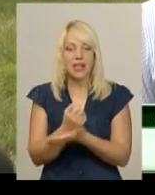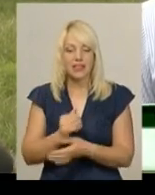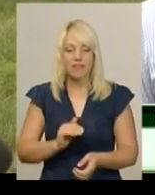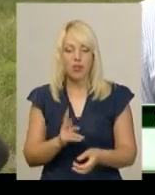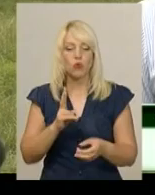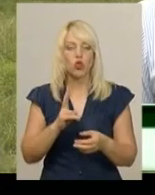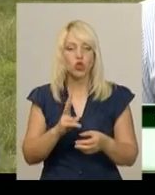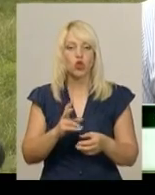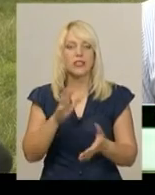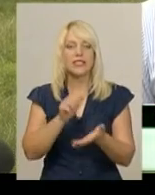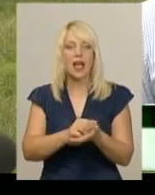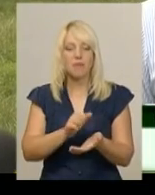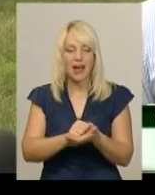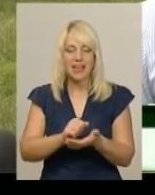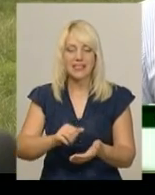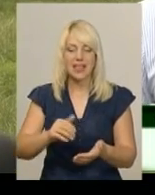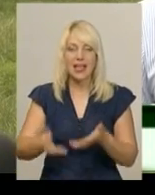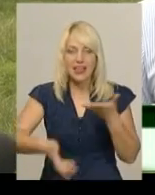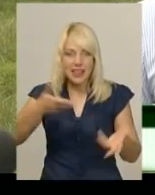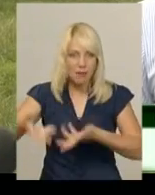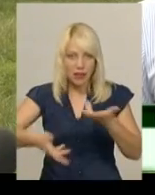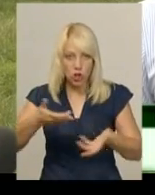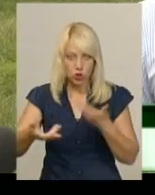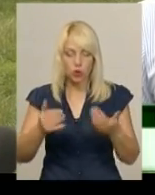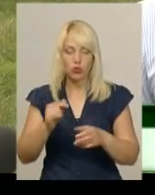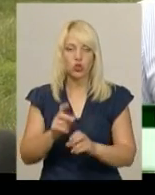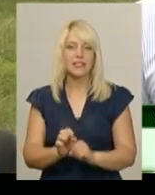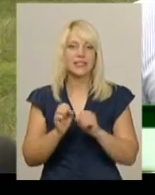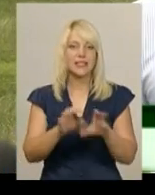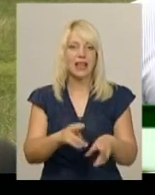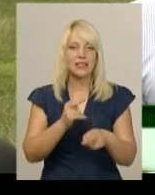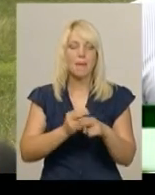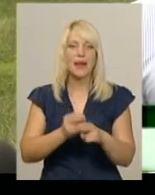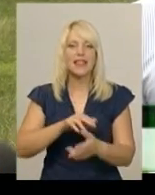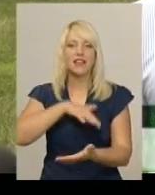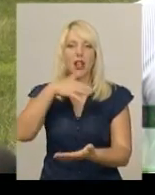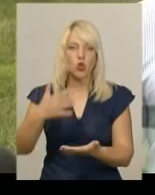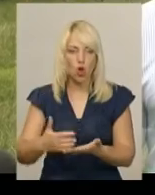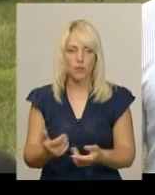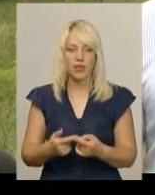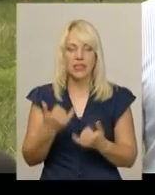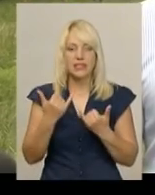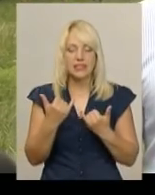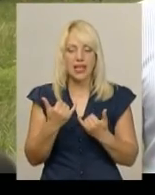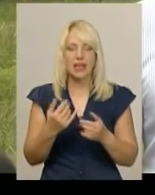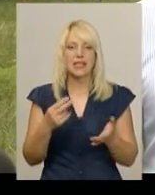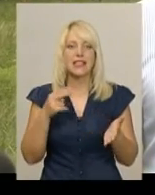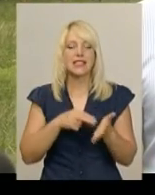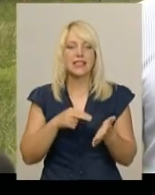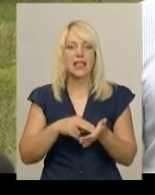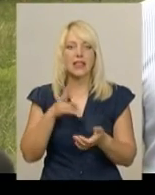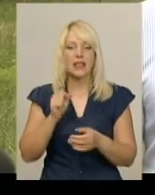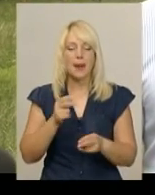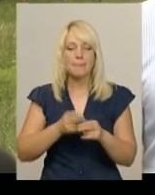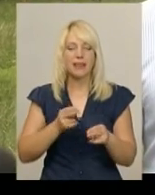демонтажом, яку ми маємо здати металлом. Думаю, зараз трошки ціна впала на метал, то ми,